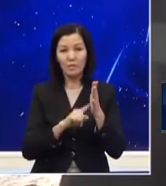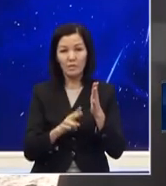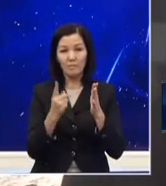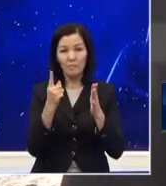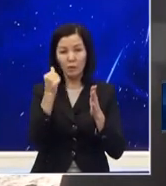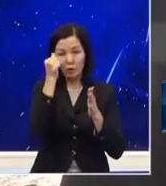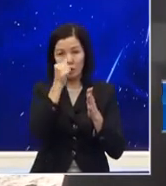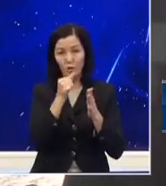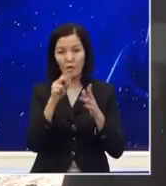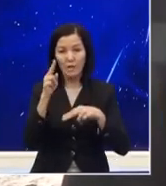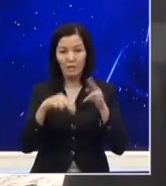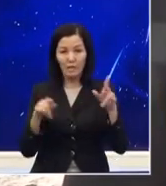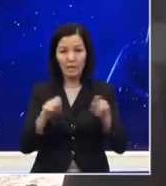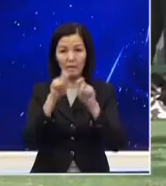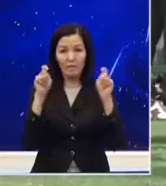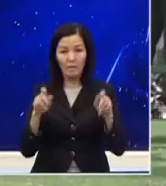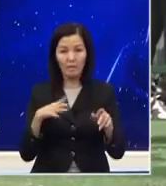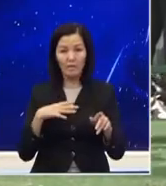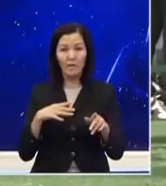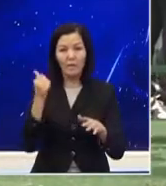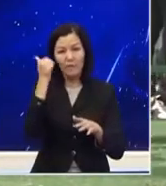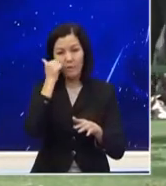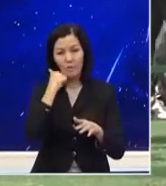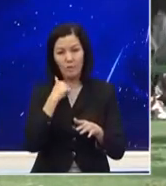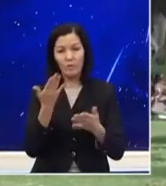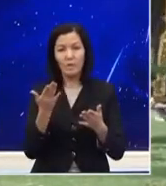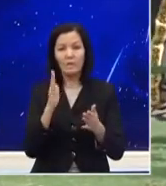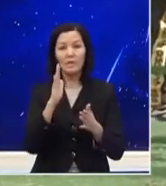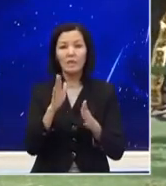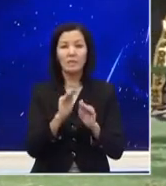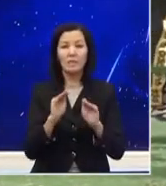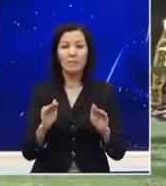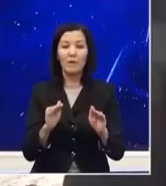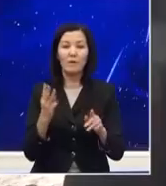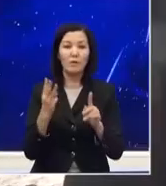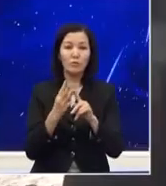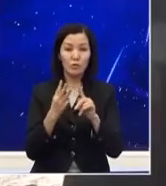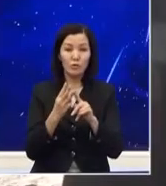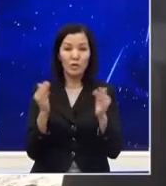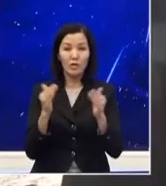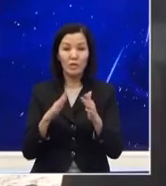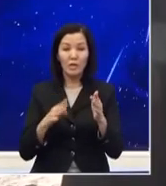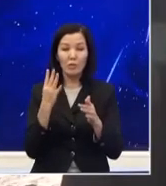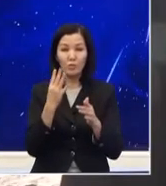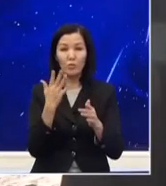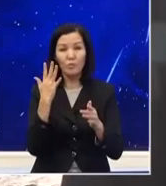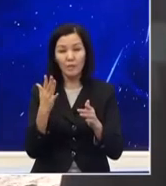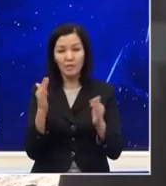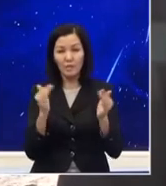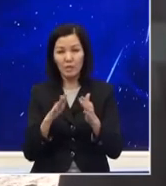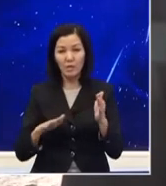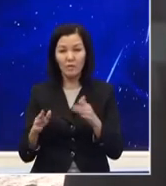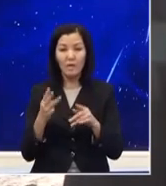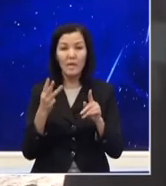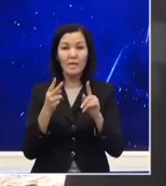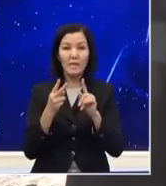ғой. Сондықтан бәрі тозған, келешекте жаңағы 3-ші ықшам аудан бар, 4-ші, 5-ші бар. Ол енді